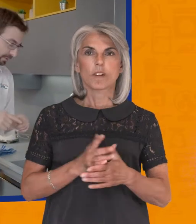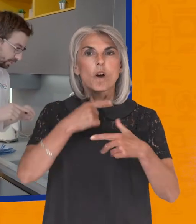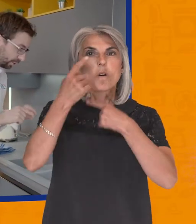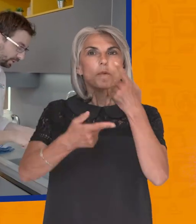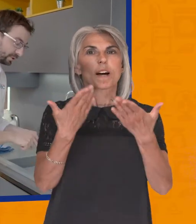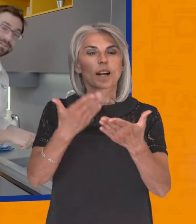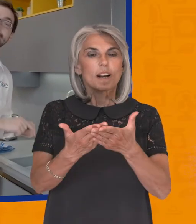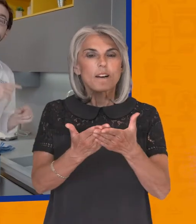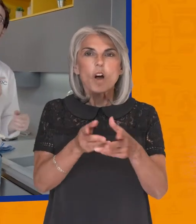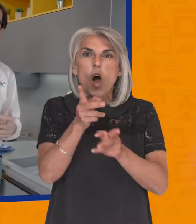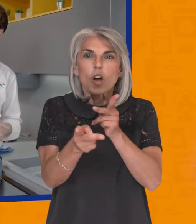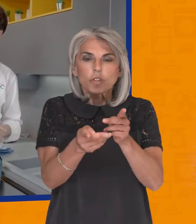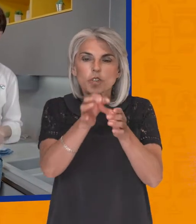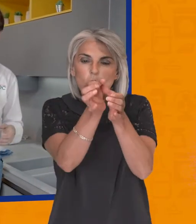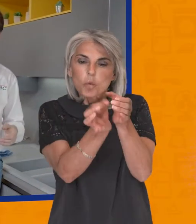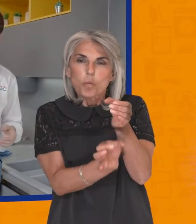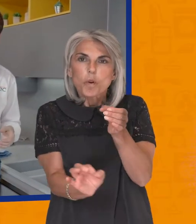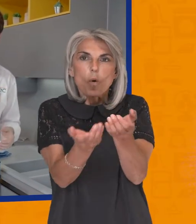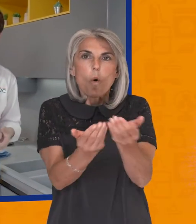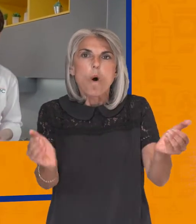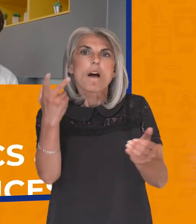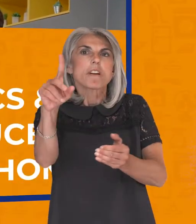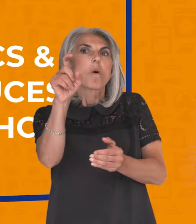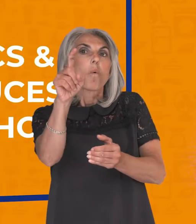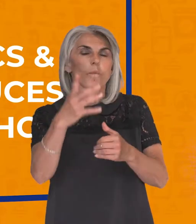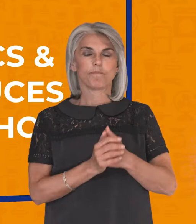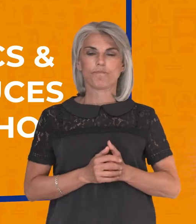va parler de l'entretien des canalisations de votre évier.